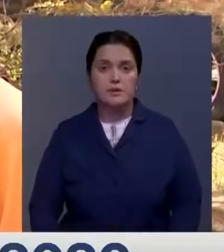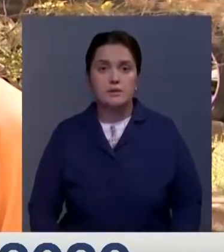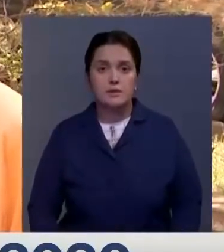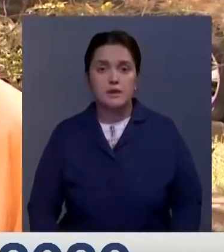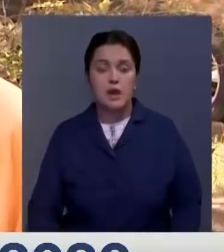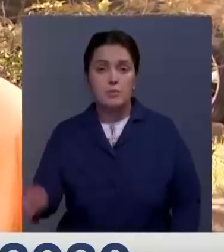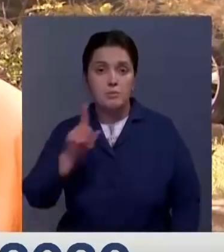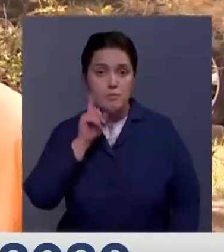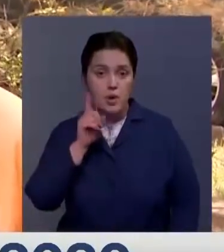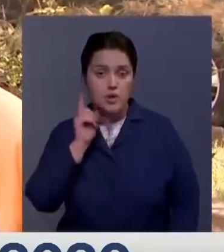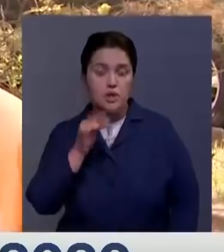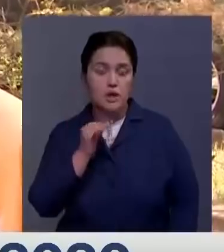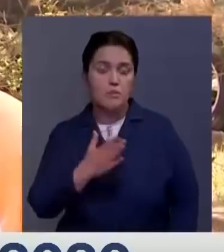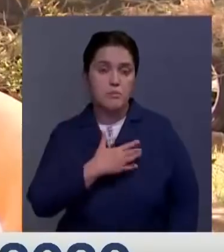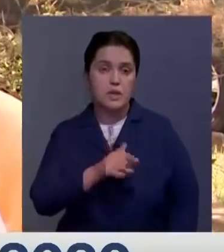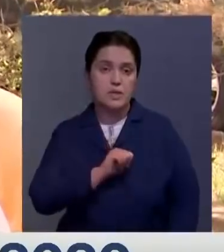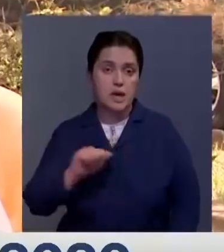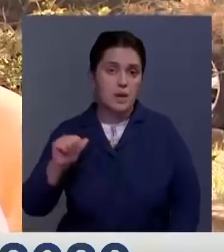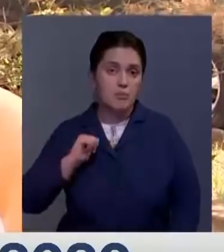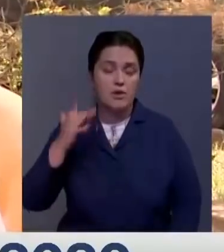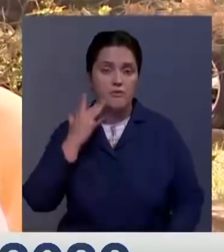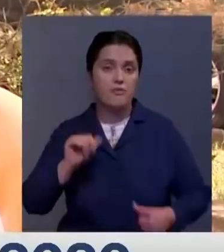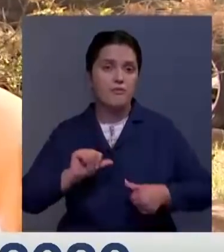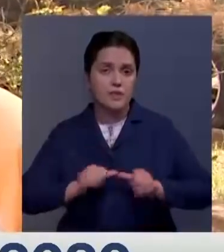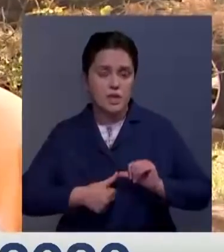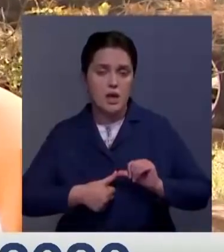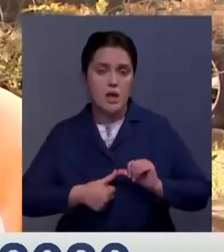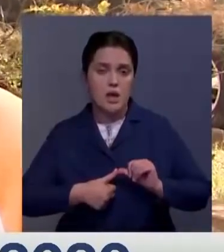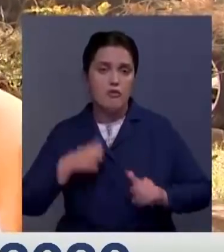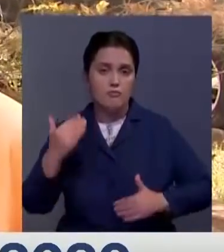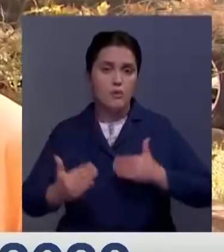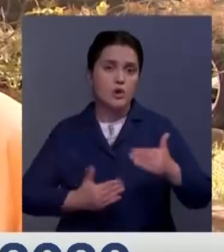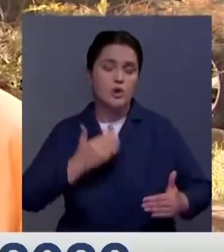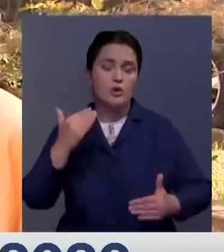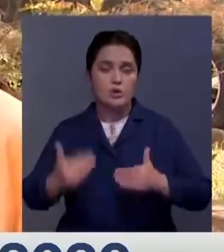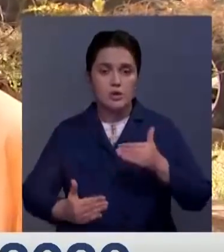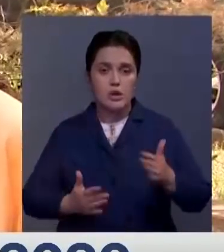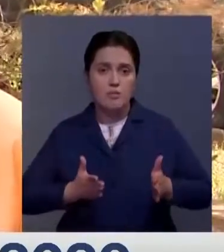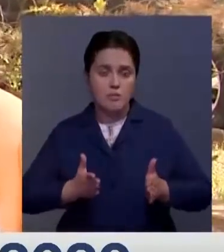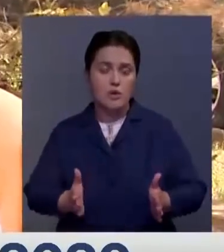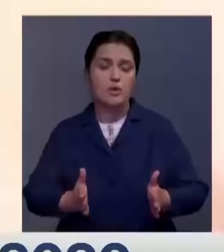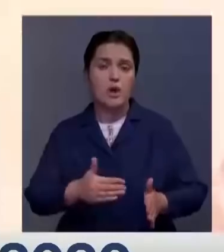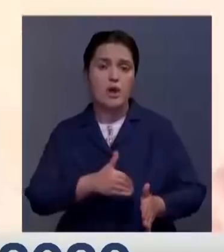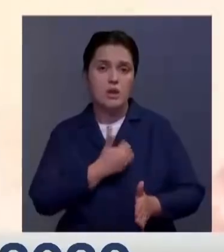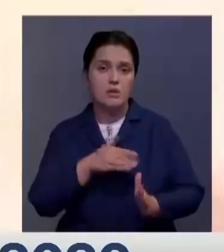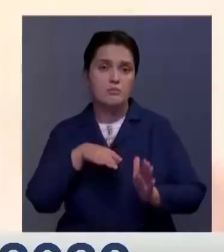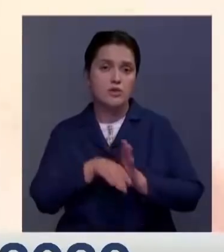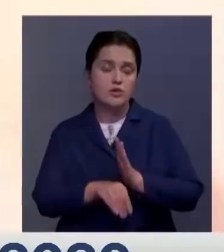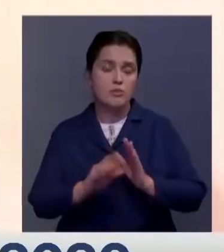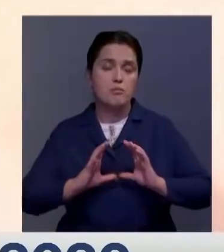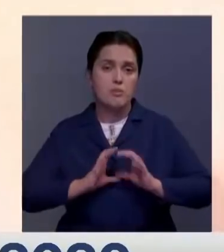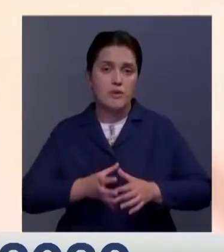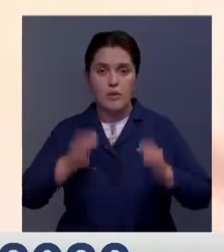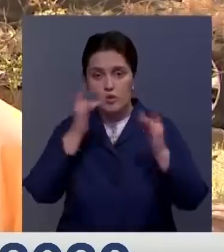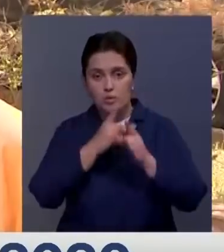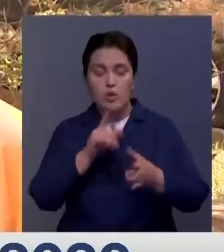Поскольку молодежь, да и мы сами всегда двигаемся вперед и хотим быть частью мировой культуры.